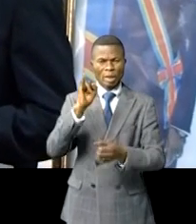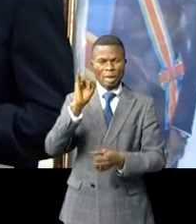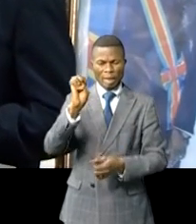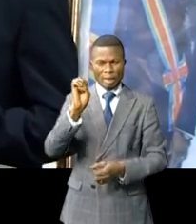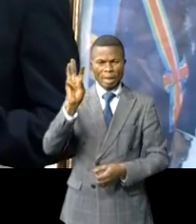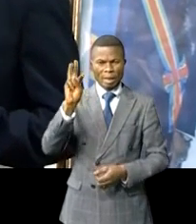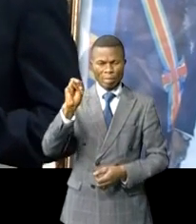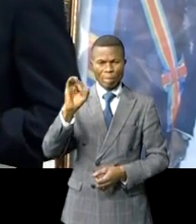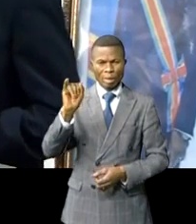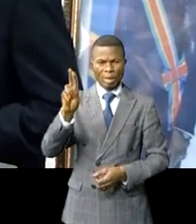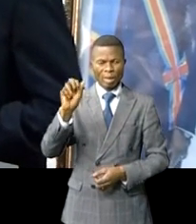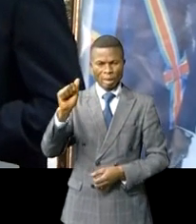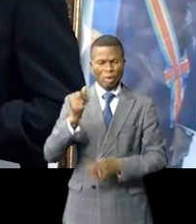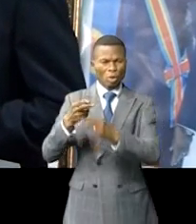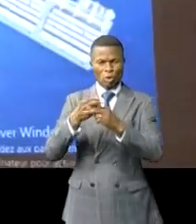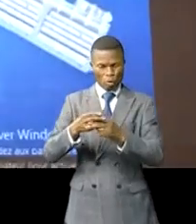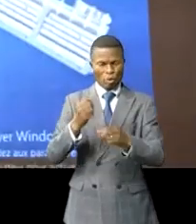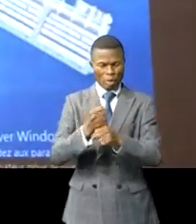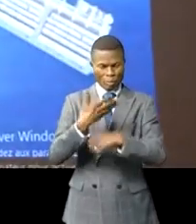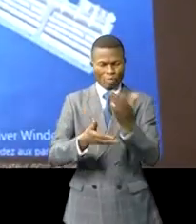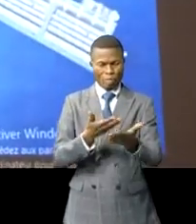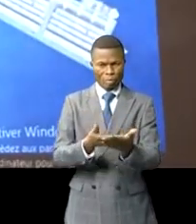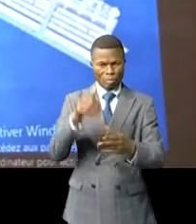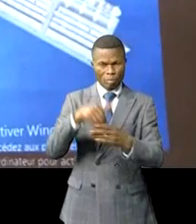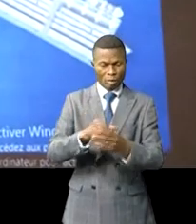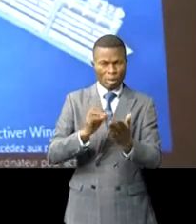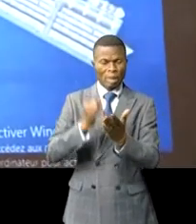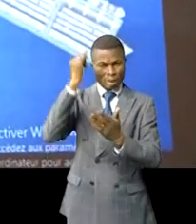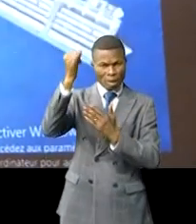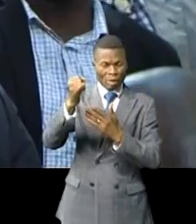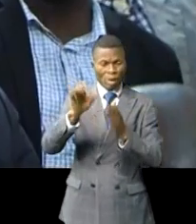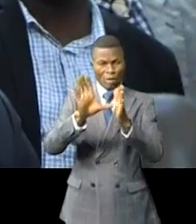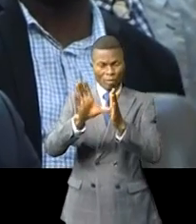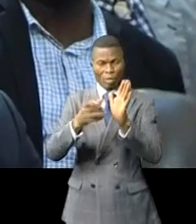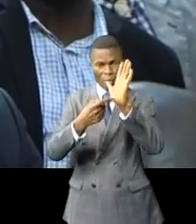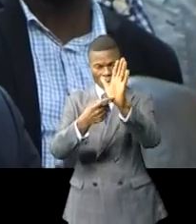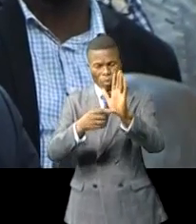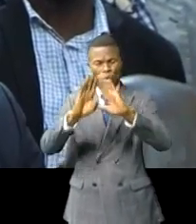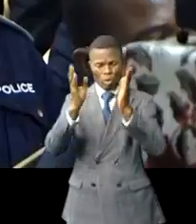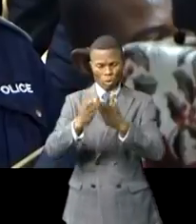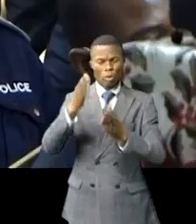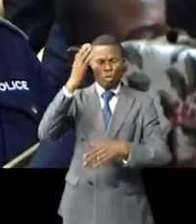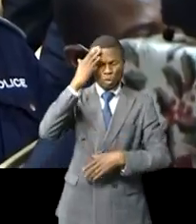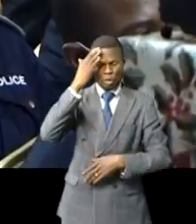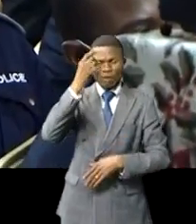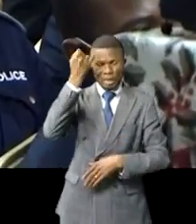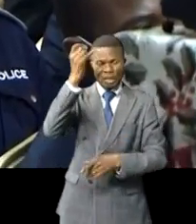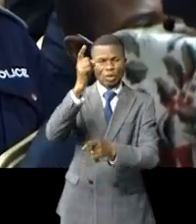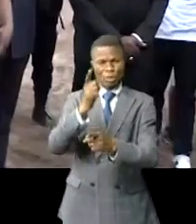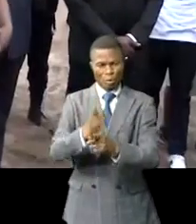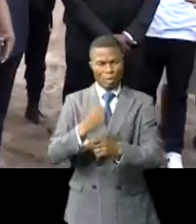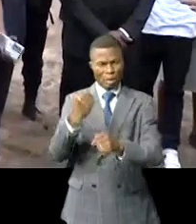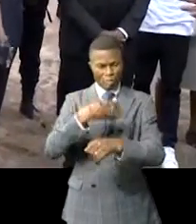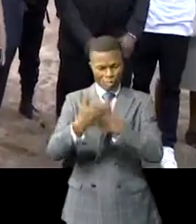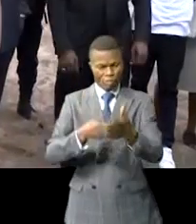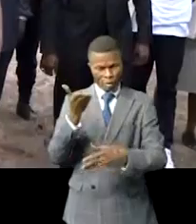World, superviseur des travaux. À travers la projection d'une vidéo, ils se sont tous fait une idée exacte du travail